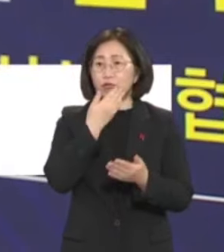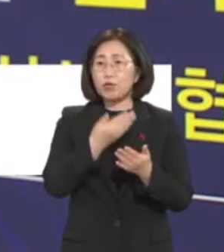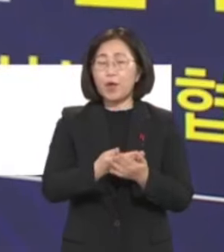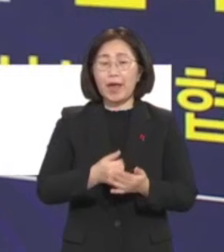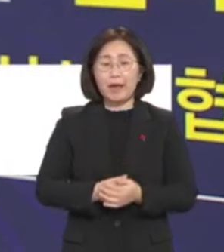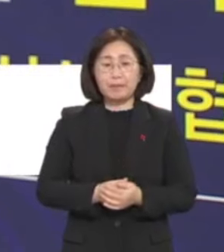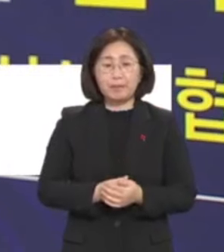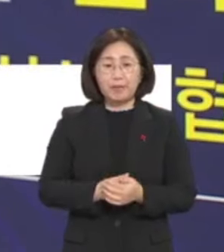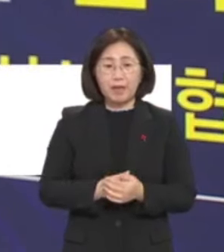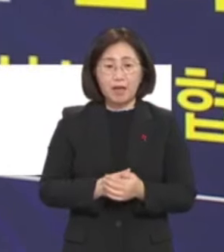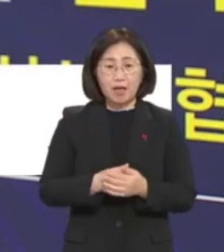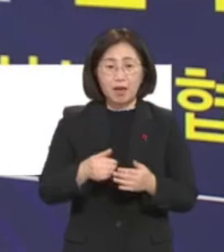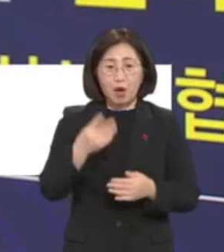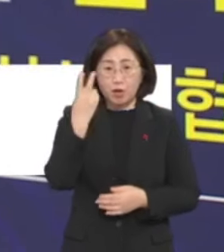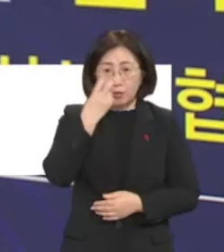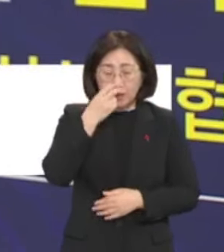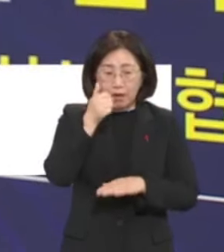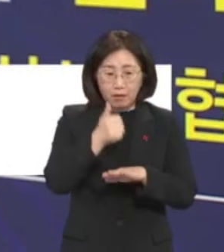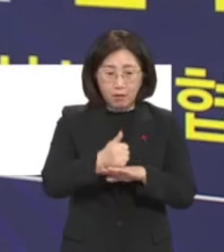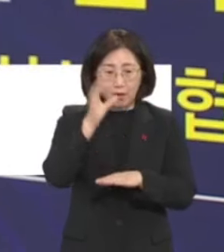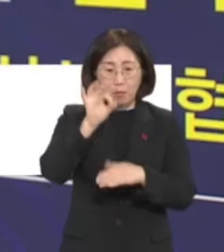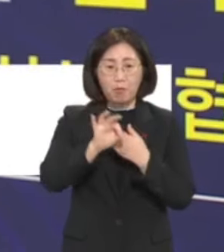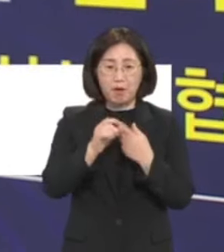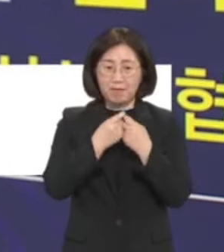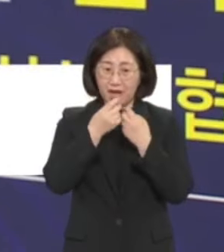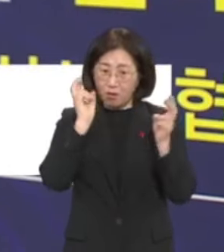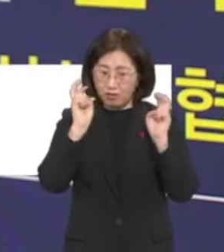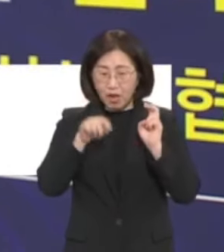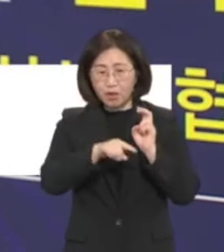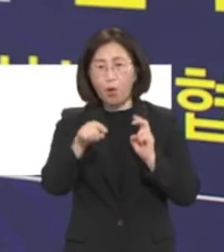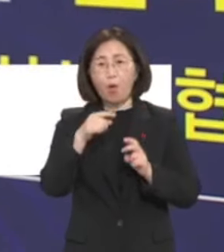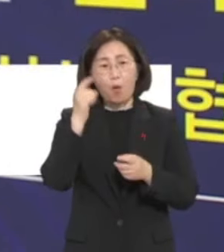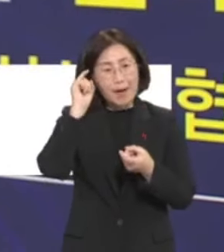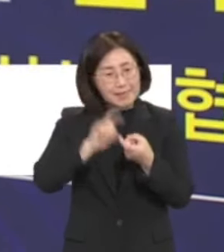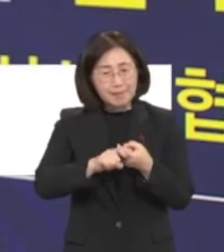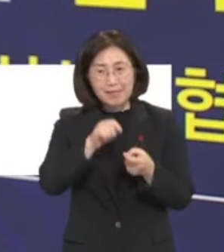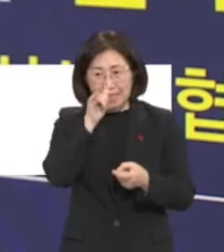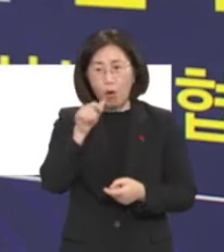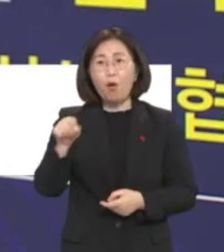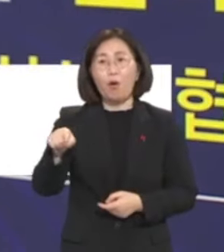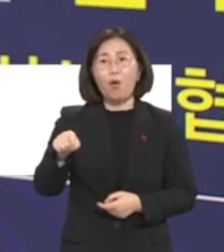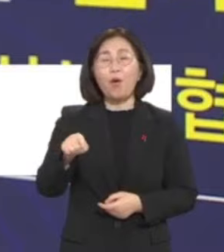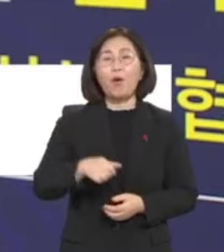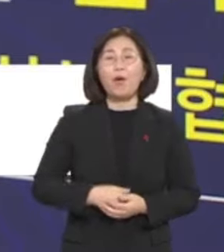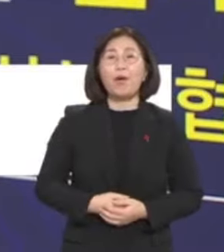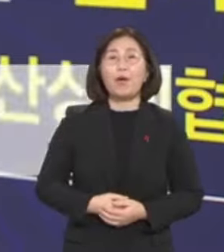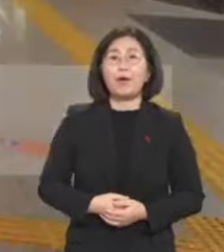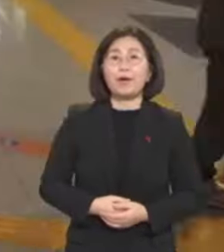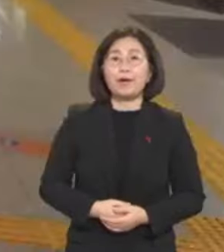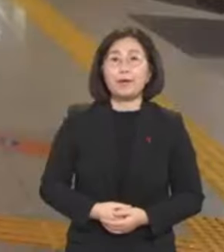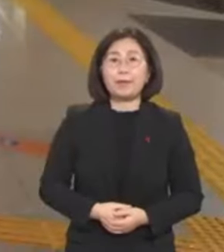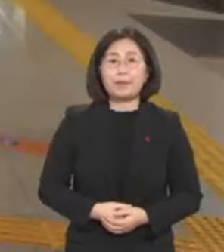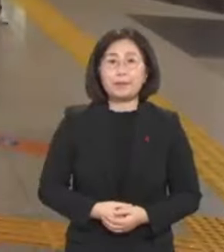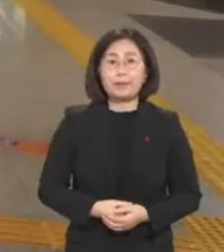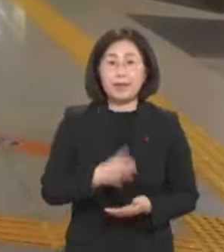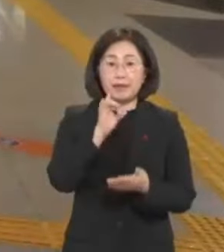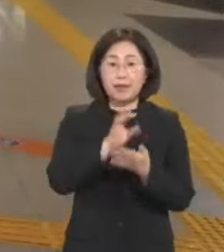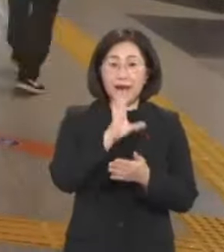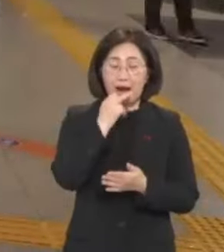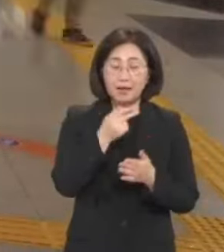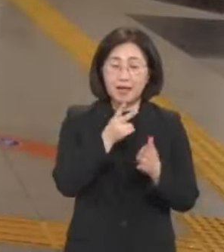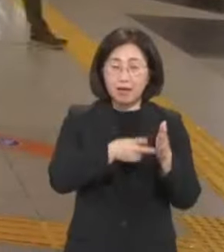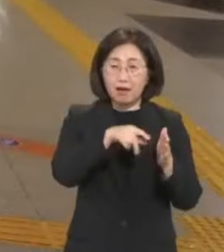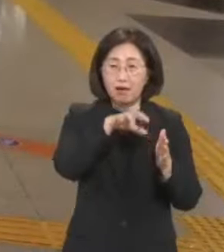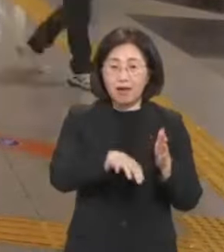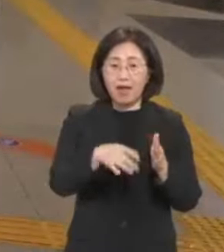그동안의 수요조사 결과를 보면 그래도 민간 업체에서 관심 있는 데가 몇 군데 있는 것으로 알고 있습니다. 천안아산역의